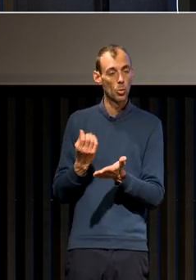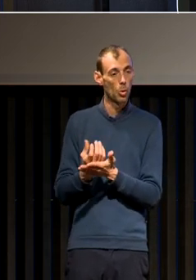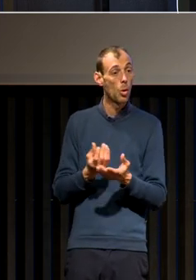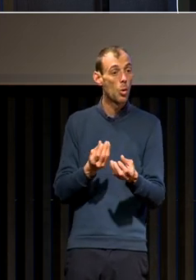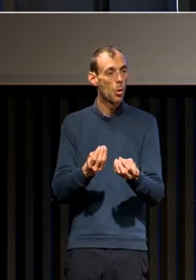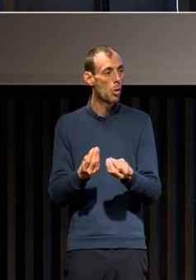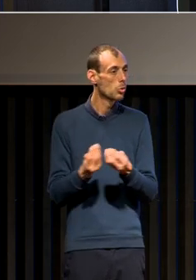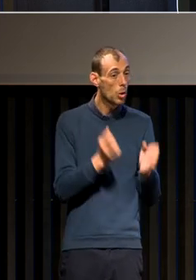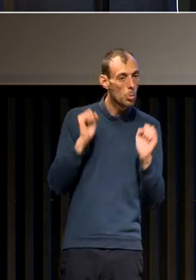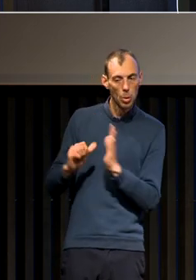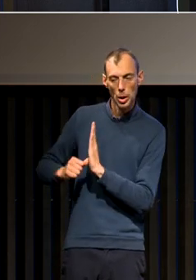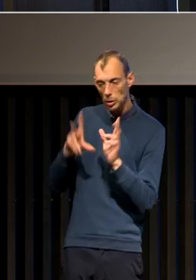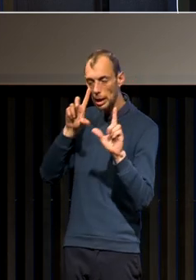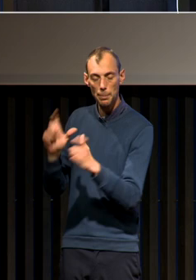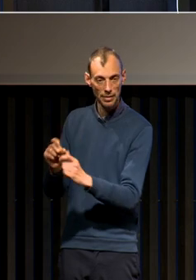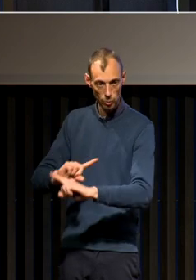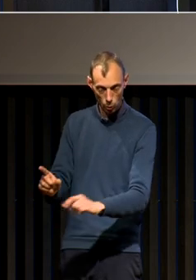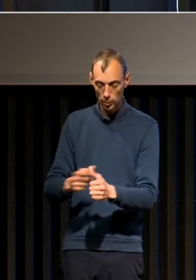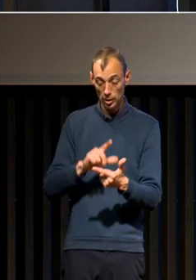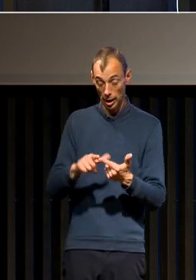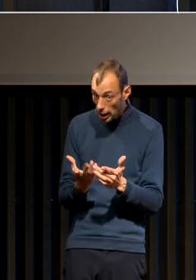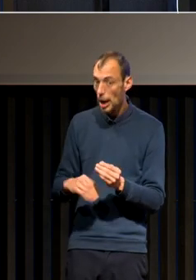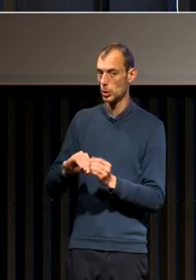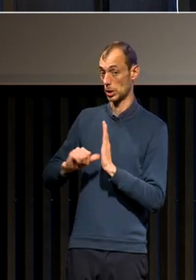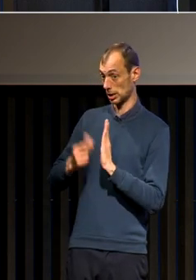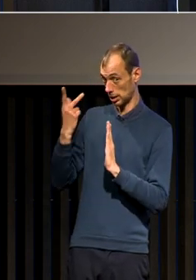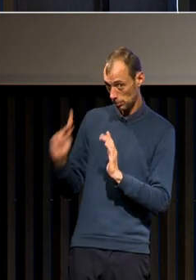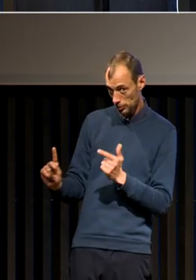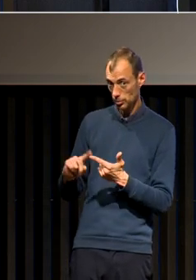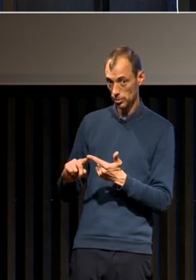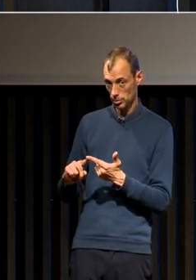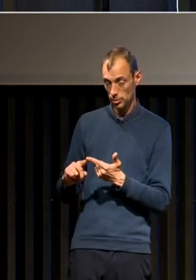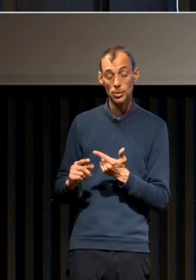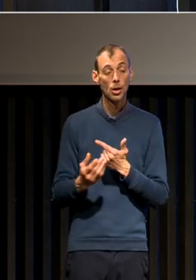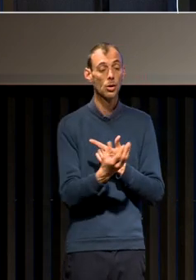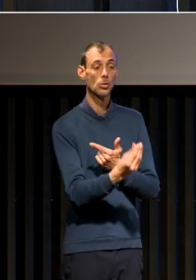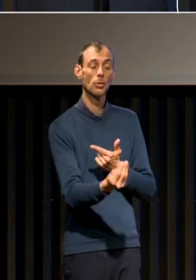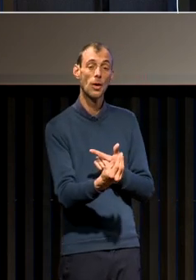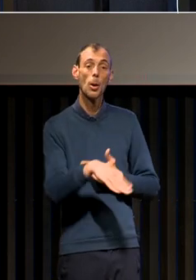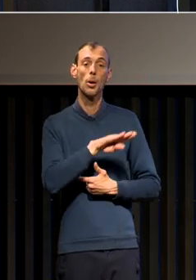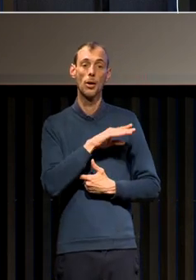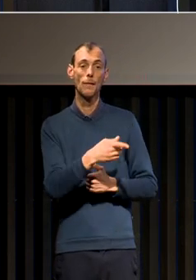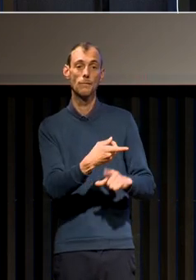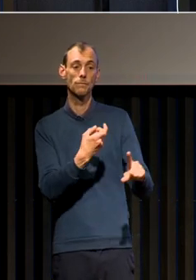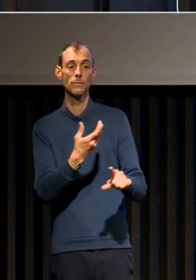à leur identité aux enfants issus de leurs dons.